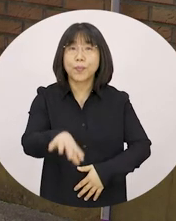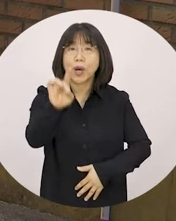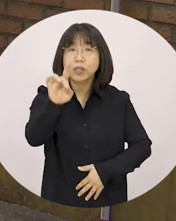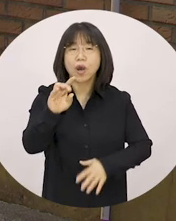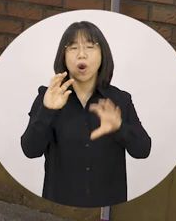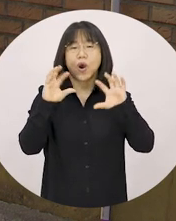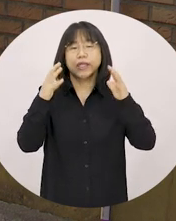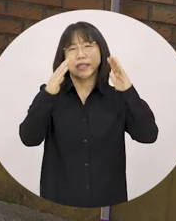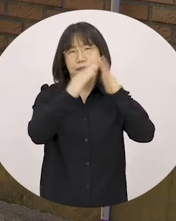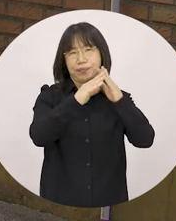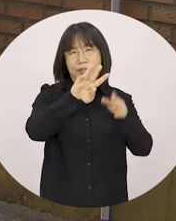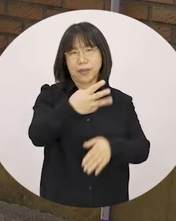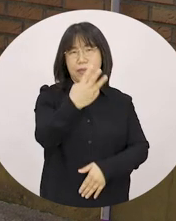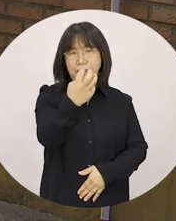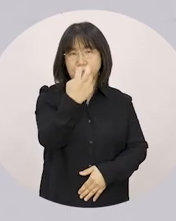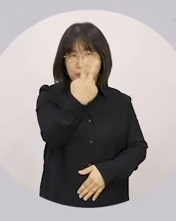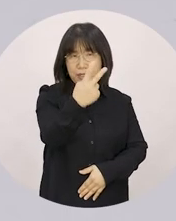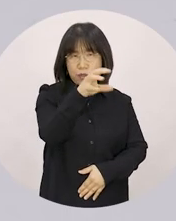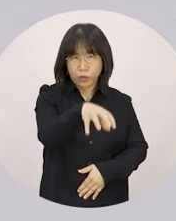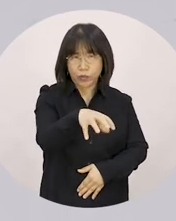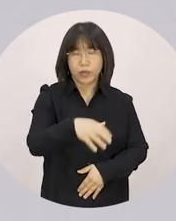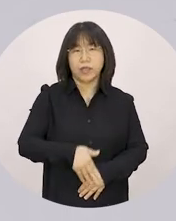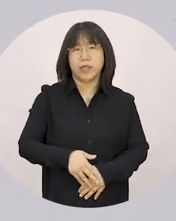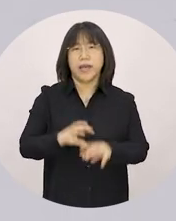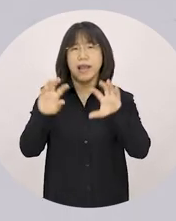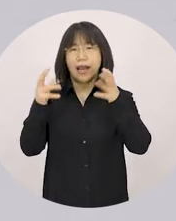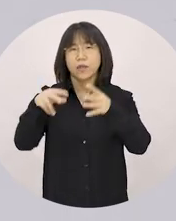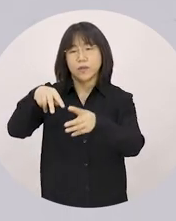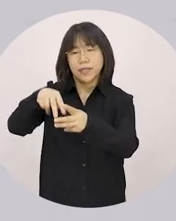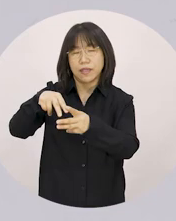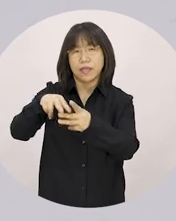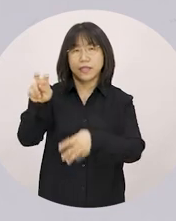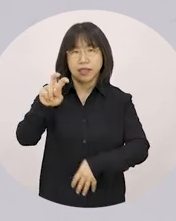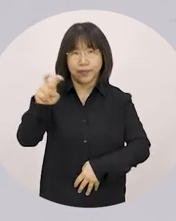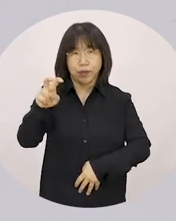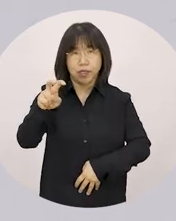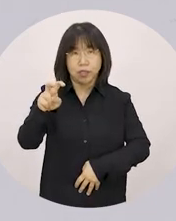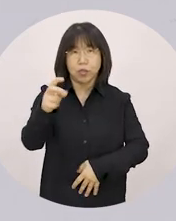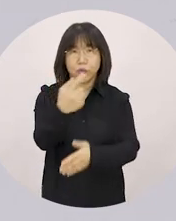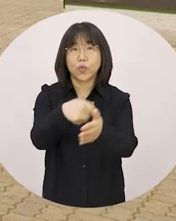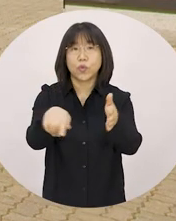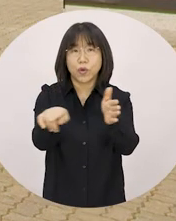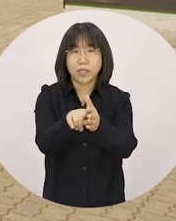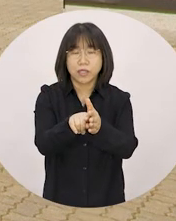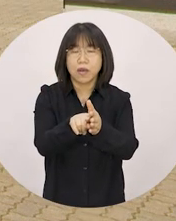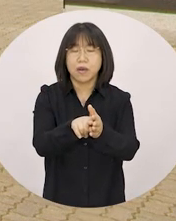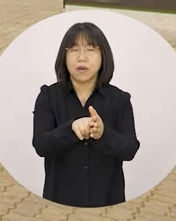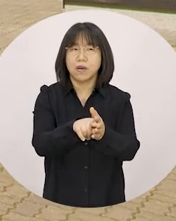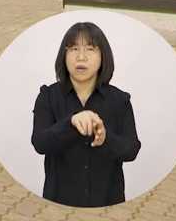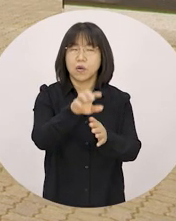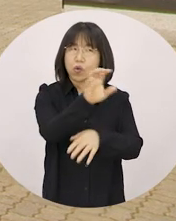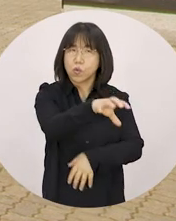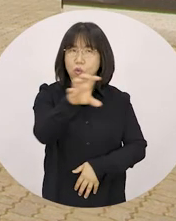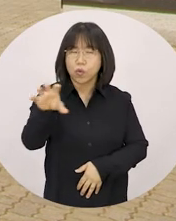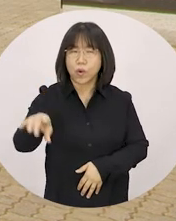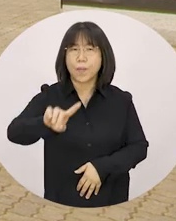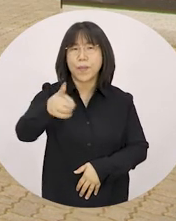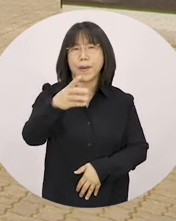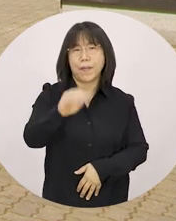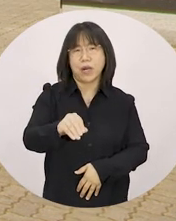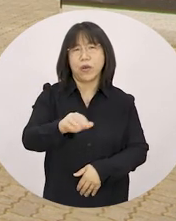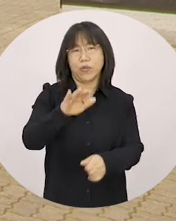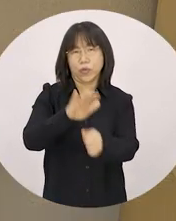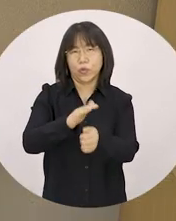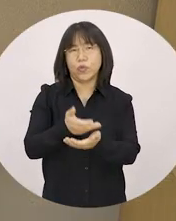강서구는 우선적으로 지역 내 어린이집 332개소 및 지역 아동센터 20개소를 대상으로 시설당 100만 원씩